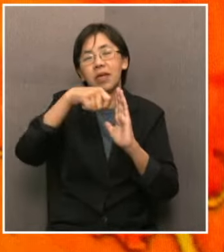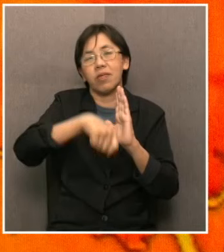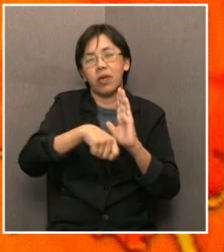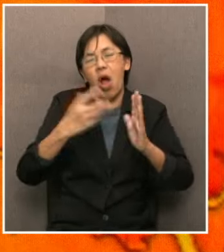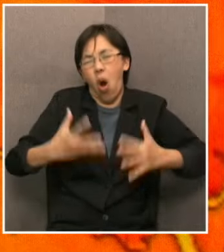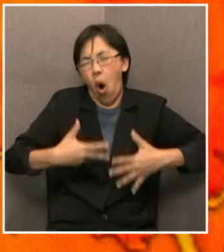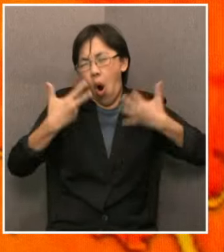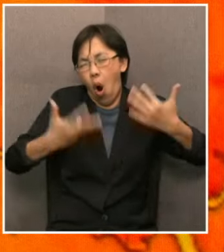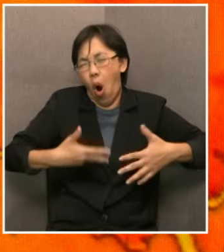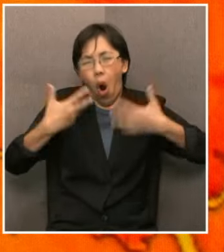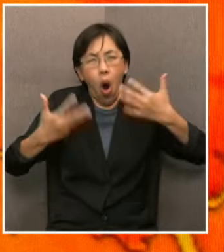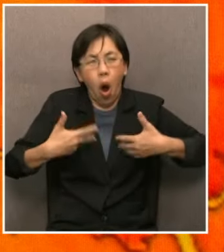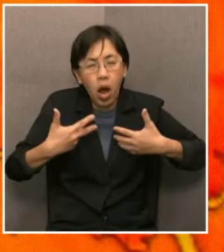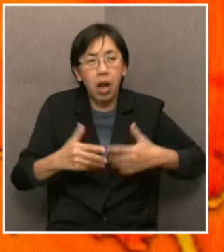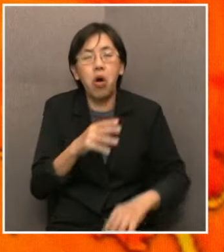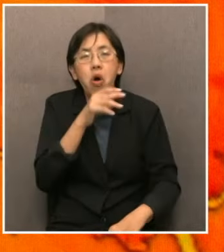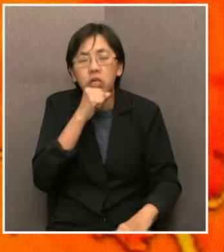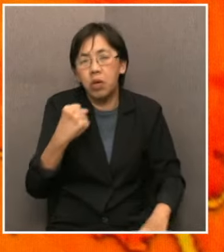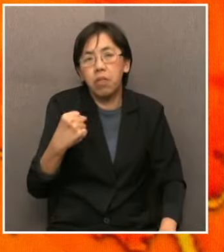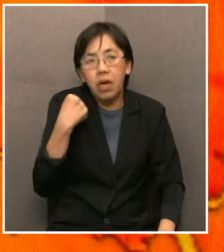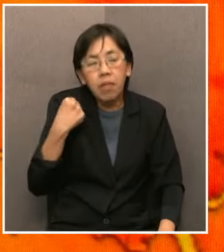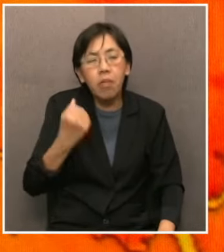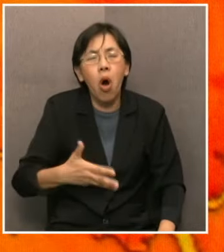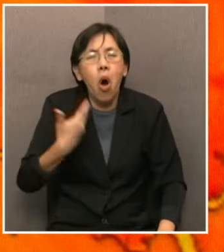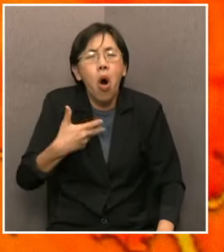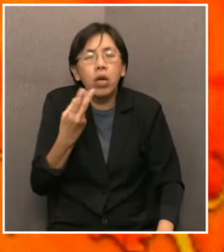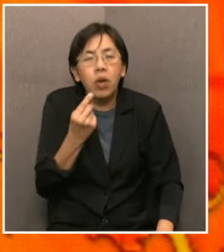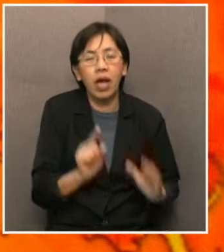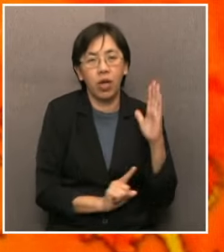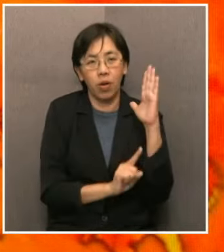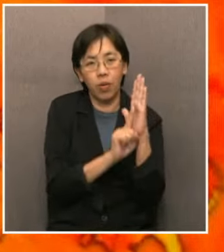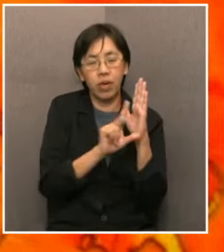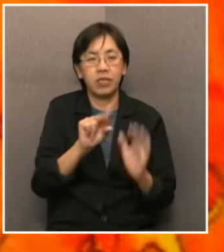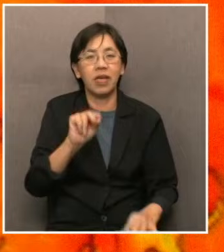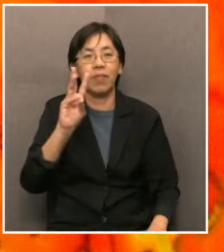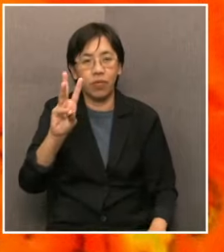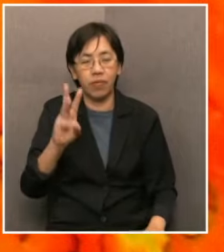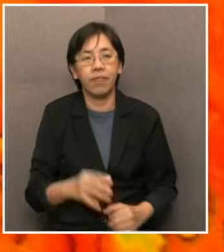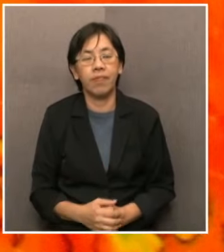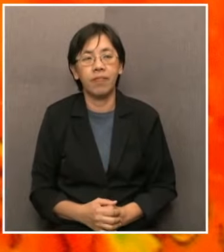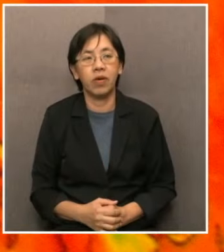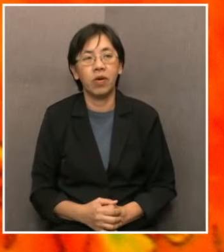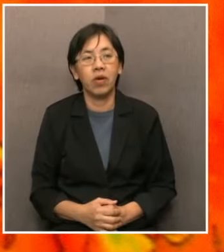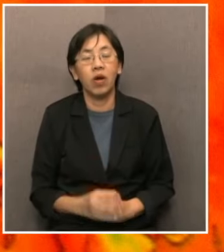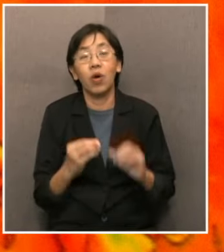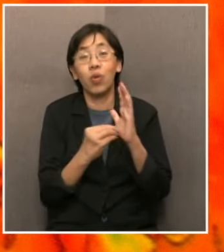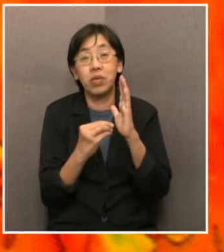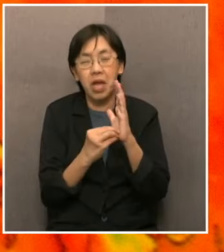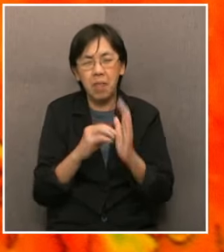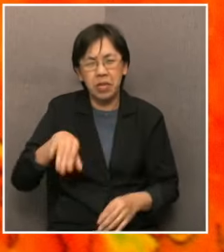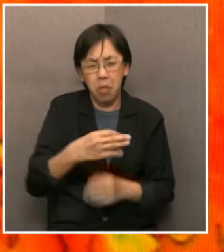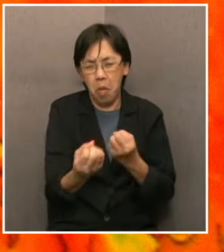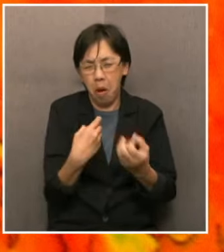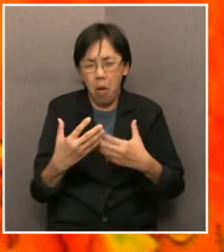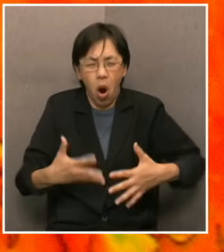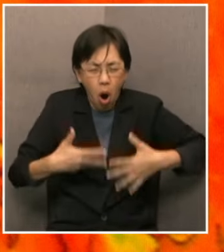ราชสีมานี่เป็ส้มเข้มเลยนะครับ อุนหภูิอยู่ที่ 36 องศาเซลเซีสส่นกรงเทศมาณครทหายคนบนว่าร